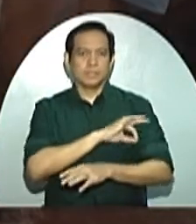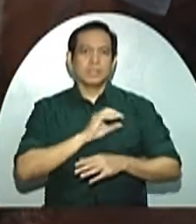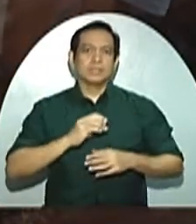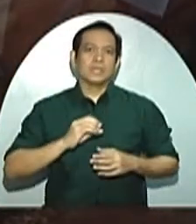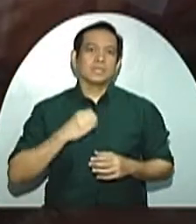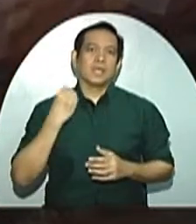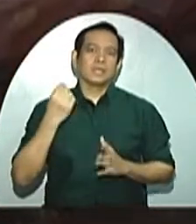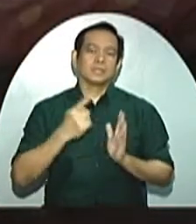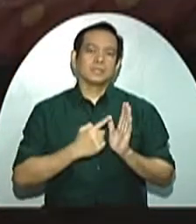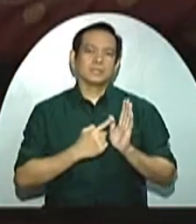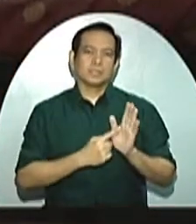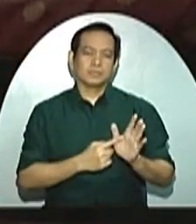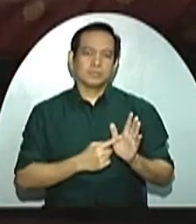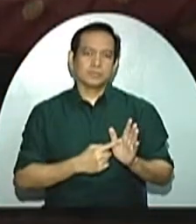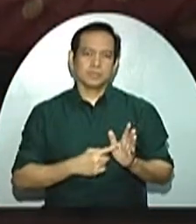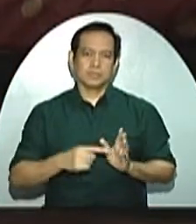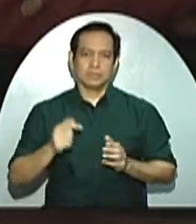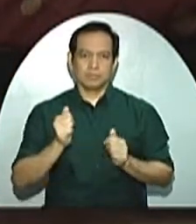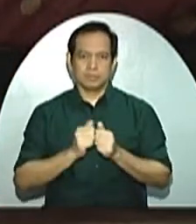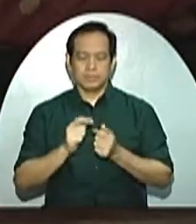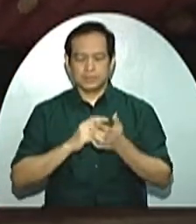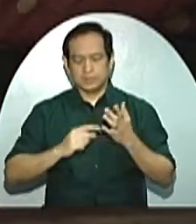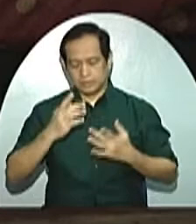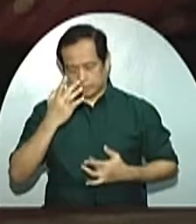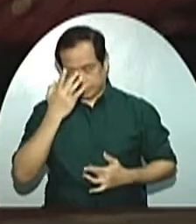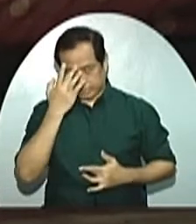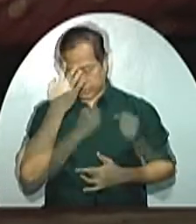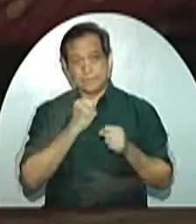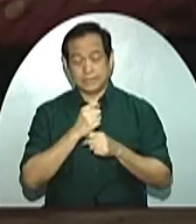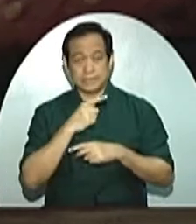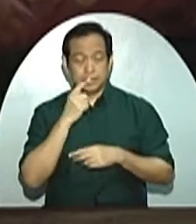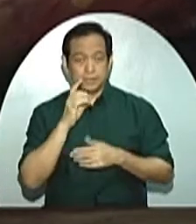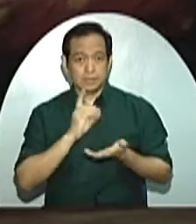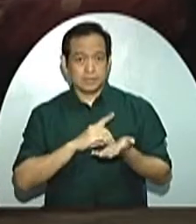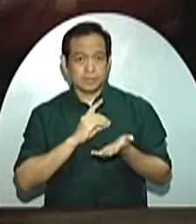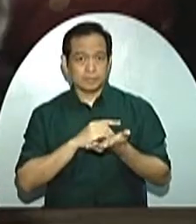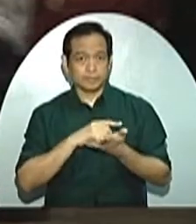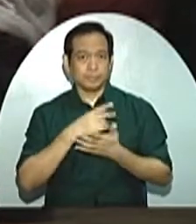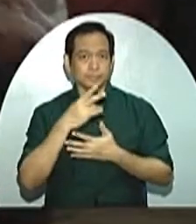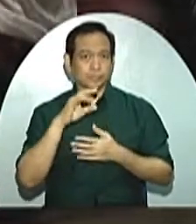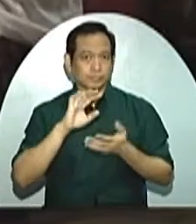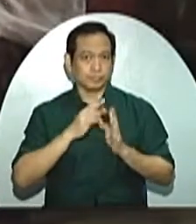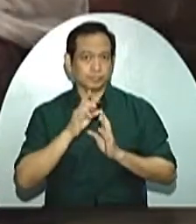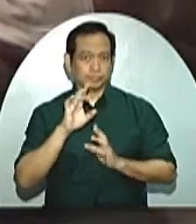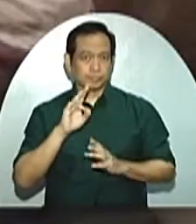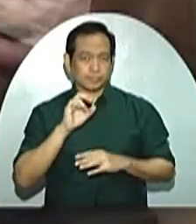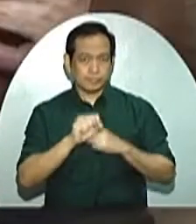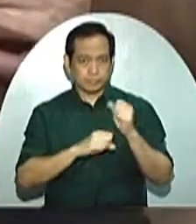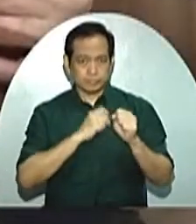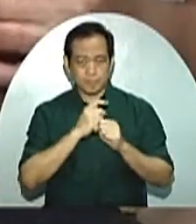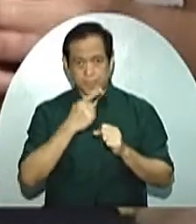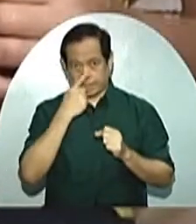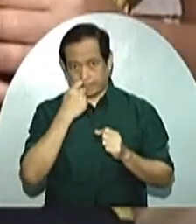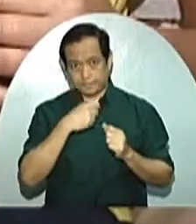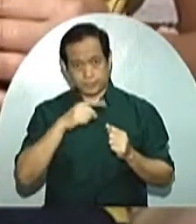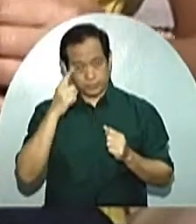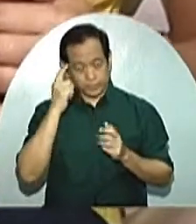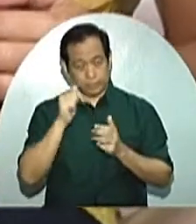at iba pang mga sintomas na sakit ng leukemia. Kasi ang kaalaman ko po sa ganyang sakit,